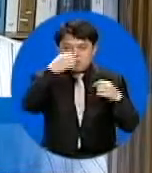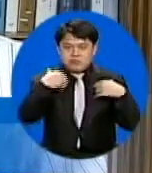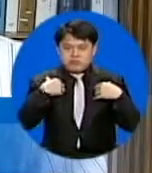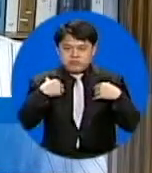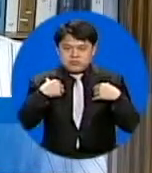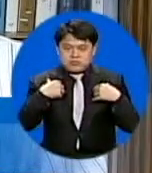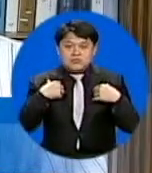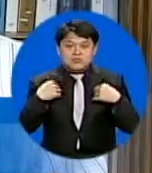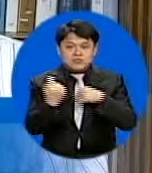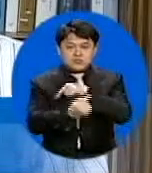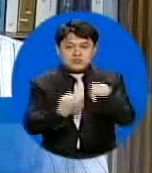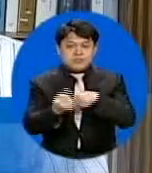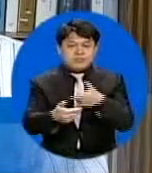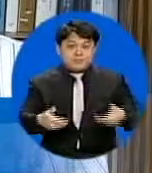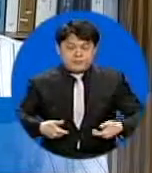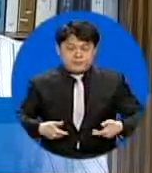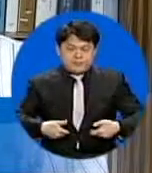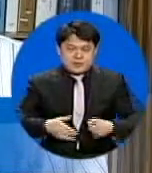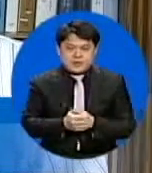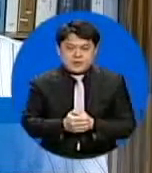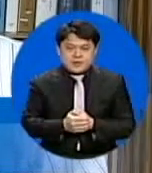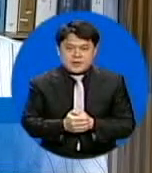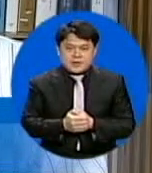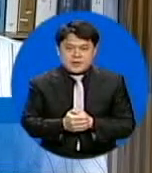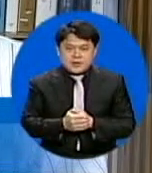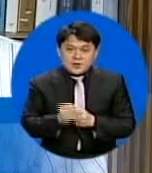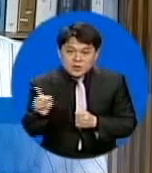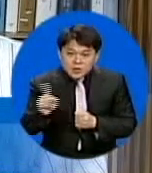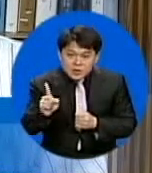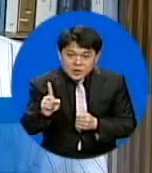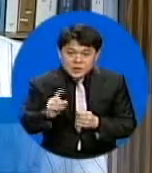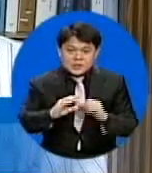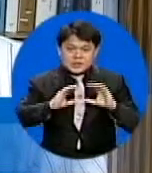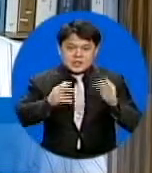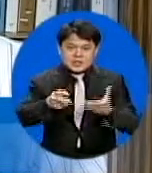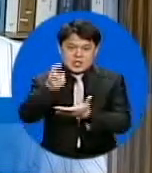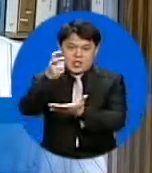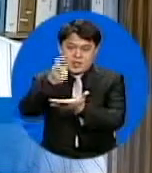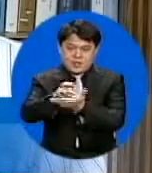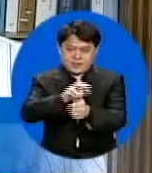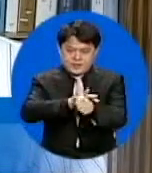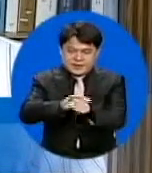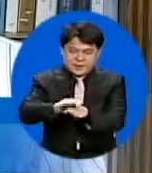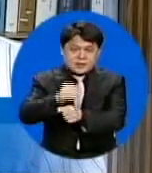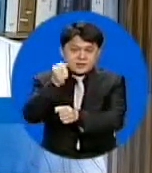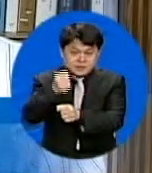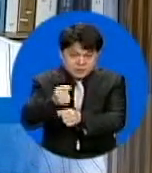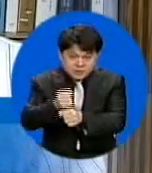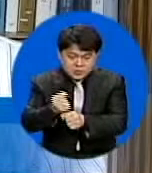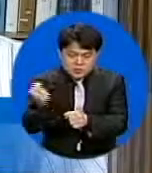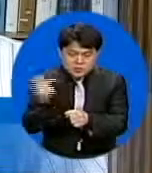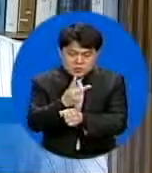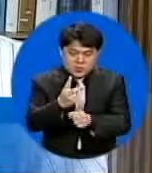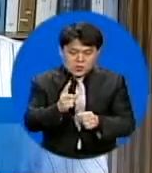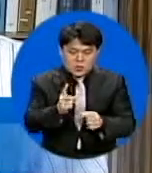운영을 해야 되겠고요. 그와 같은 기관이 될 수 있도록 나라에서 제도적으로 정비하고